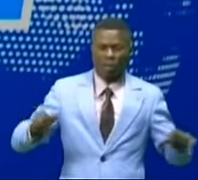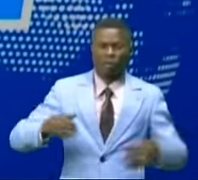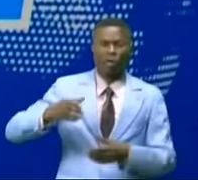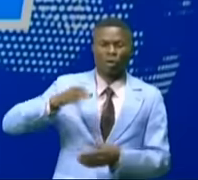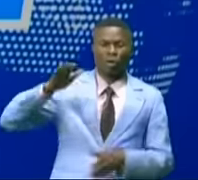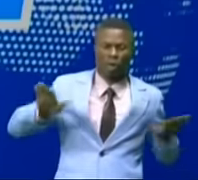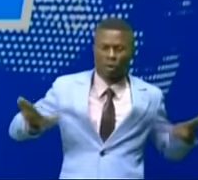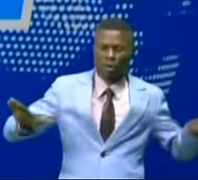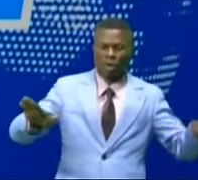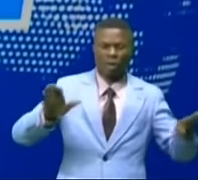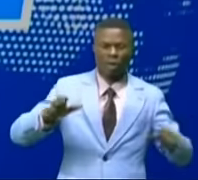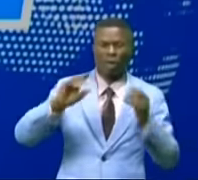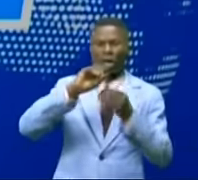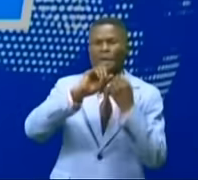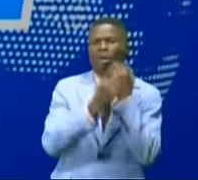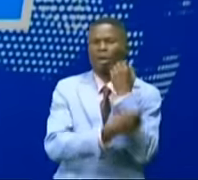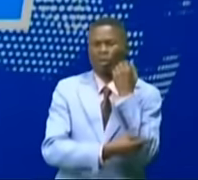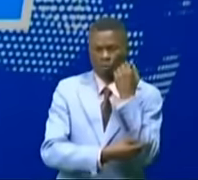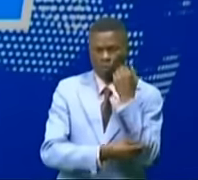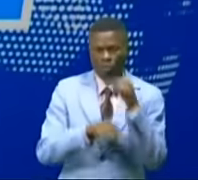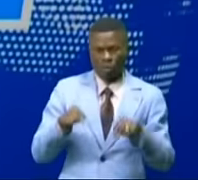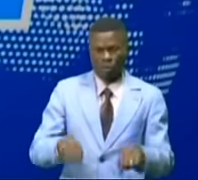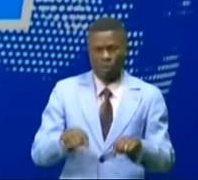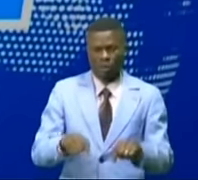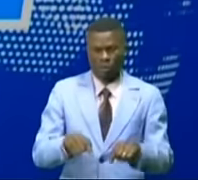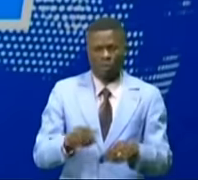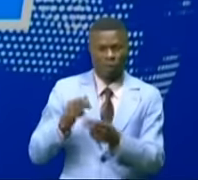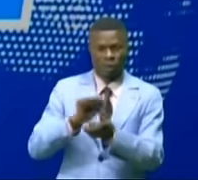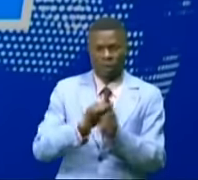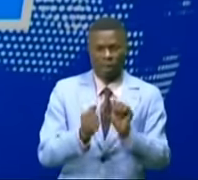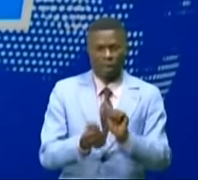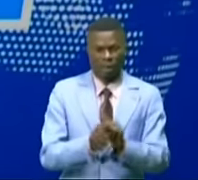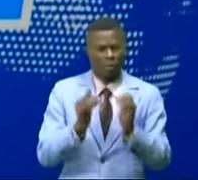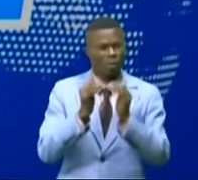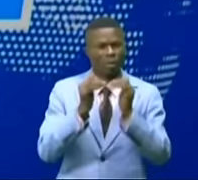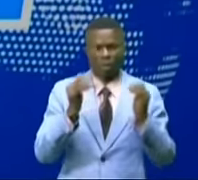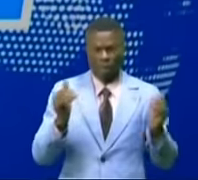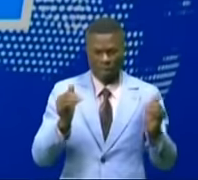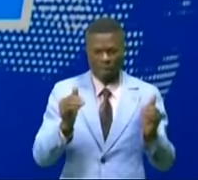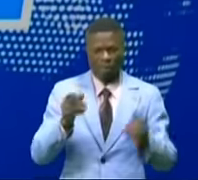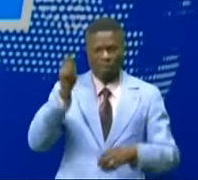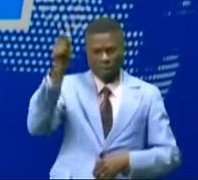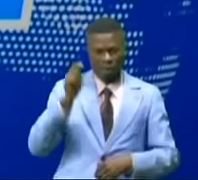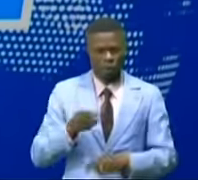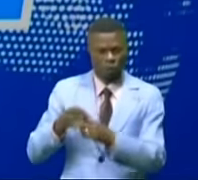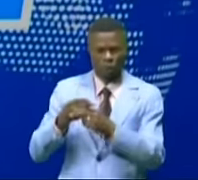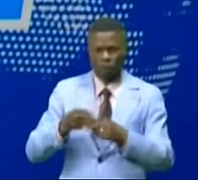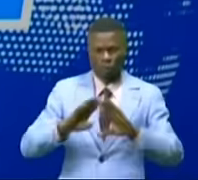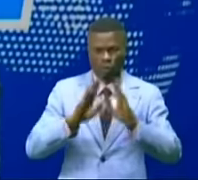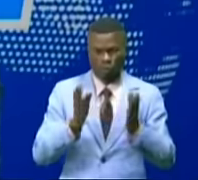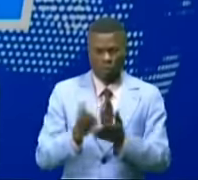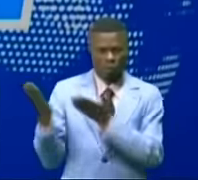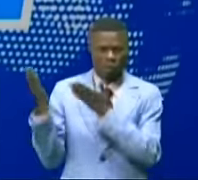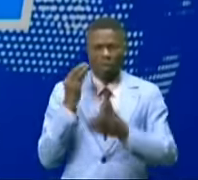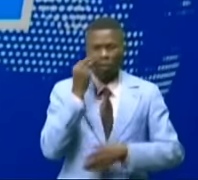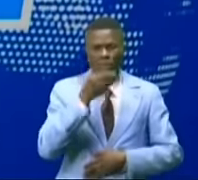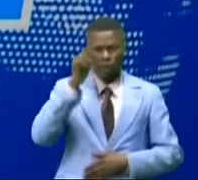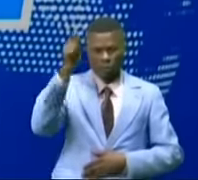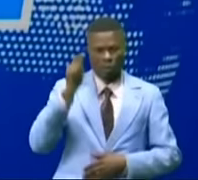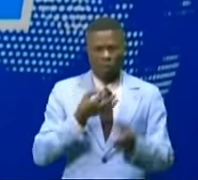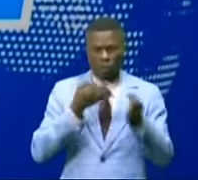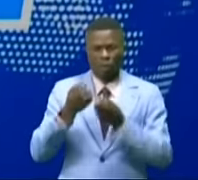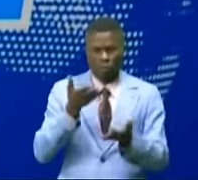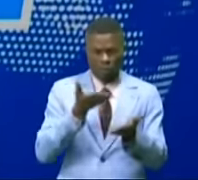l'aéroport de Goma. Actuellement, la situation est sous contrôle. Le porte-parole des FARDC nous fait le